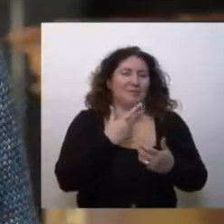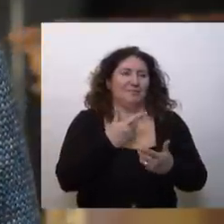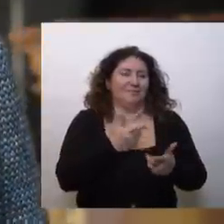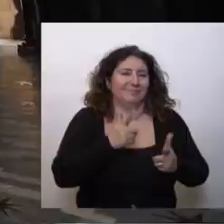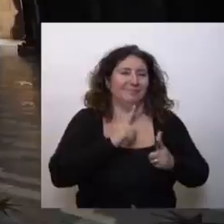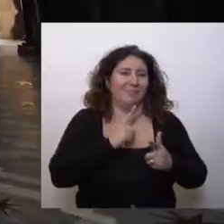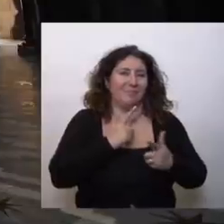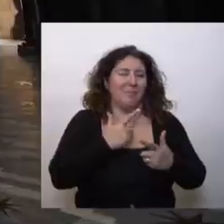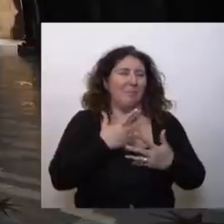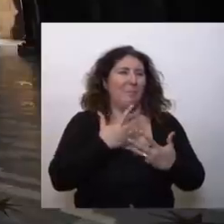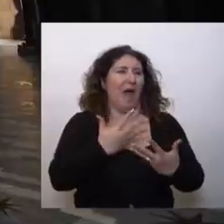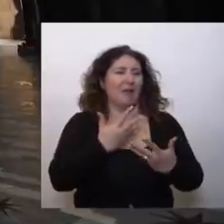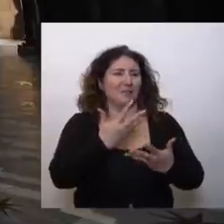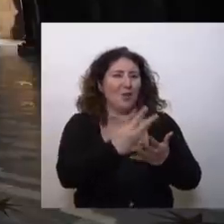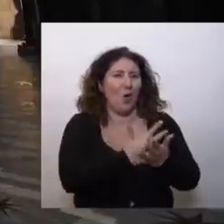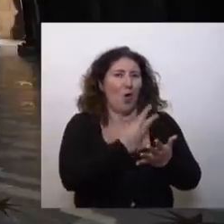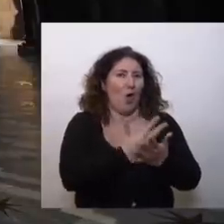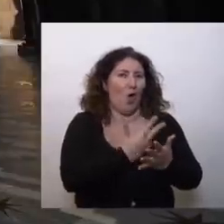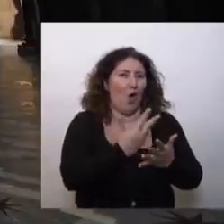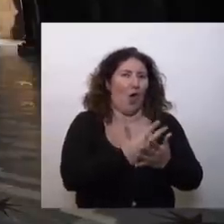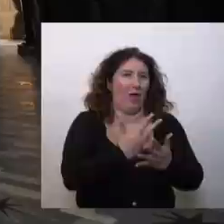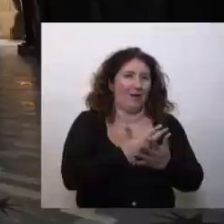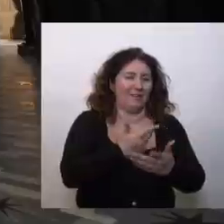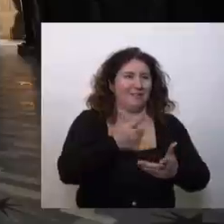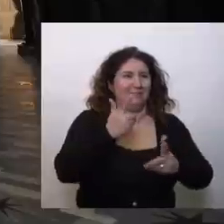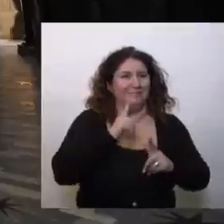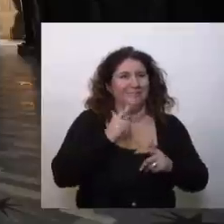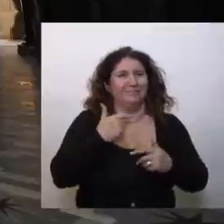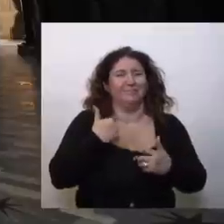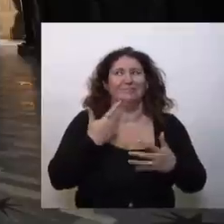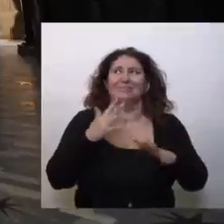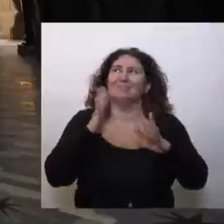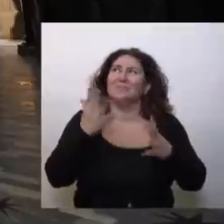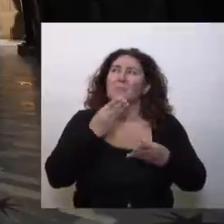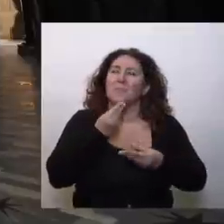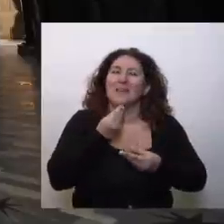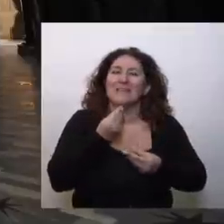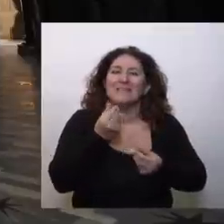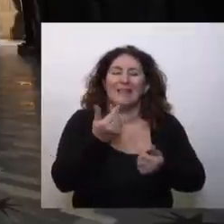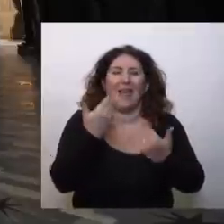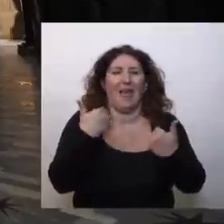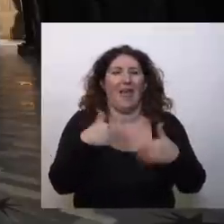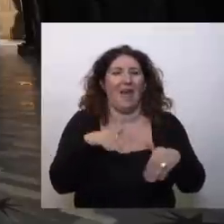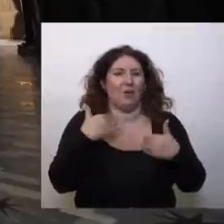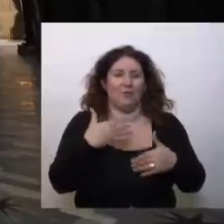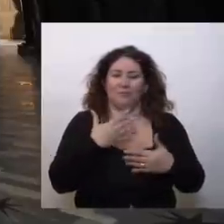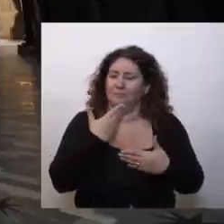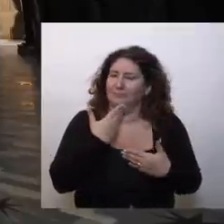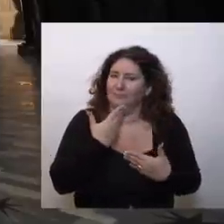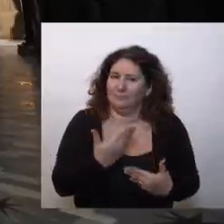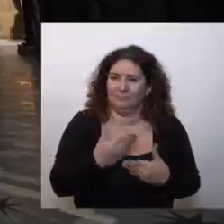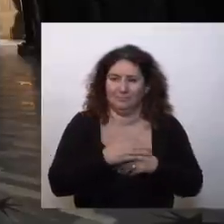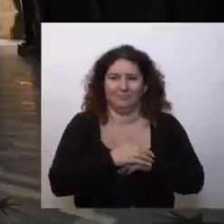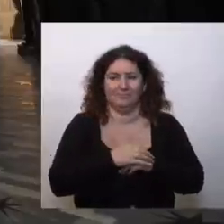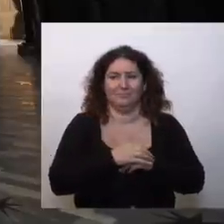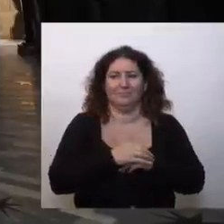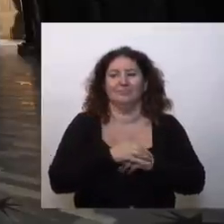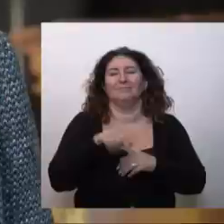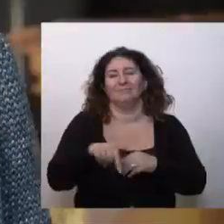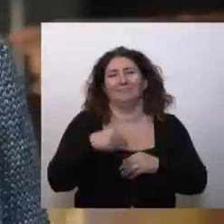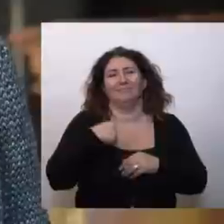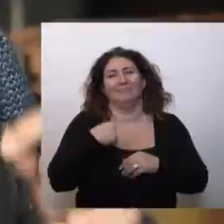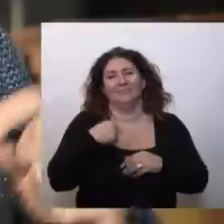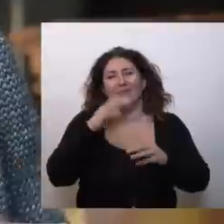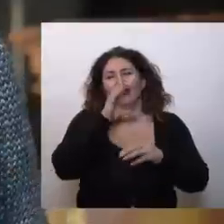e gustare il mistero straordinario di questo luogo. Grazie di cuore. Dobbiamo continuare il nostro viaggio,